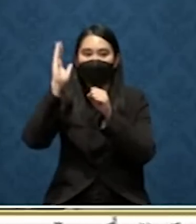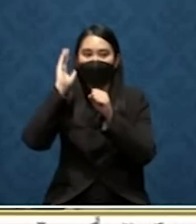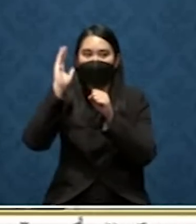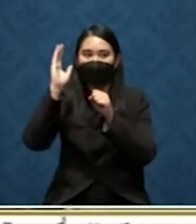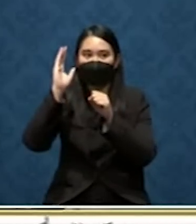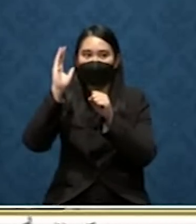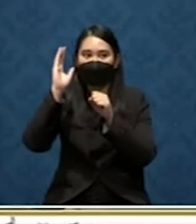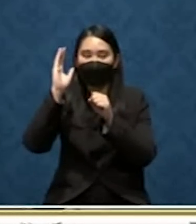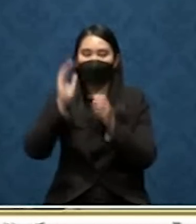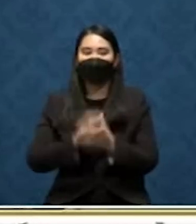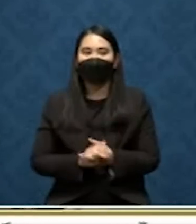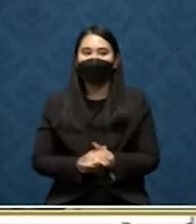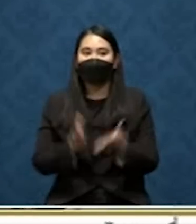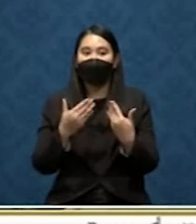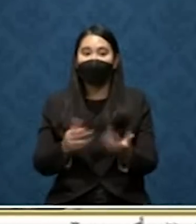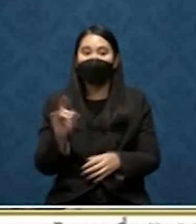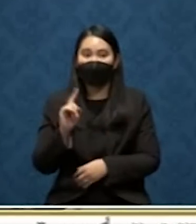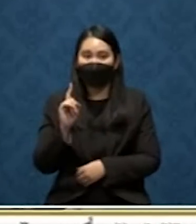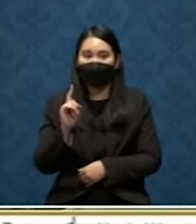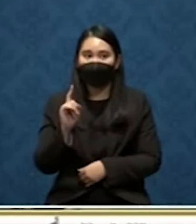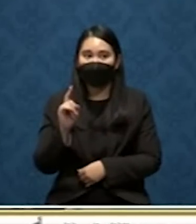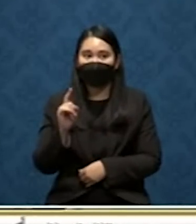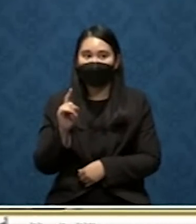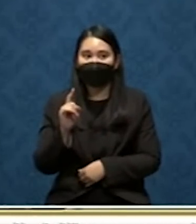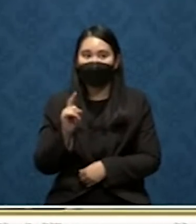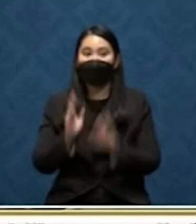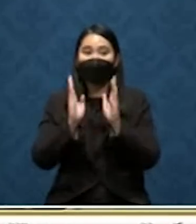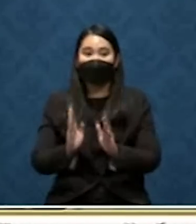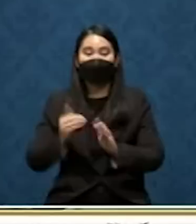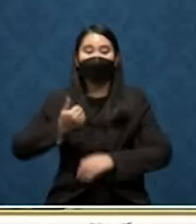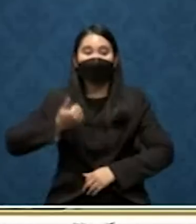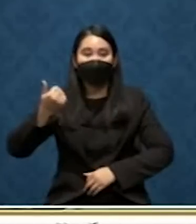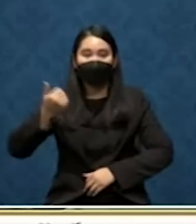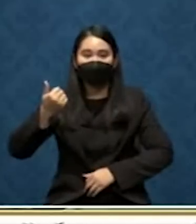และไมได้เป็นการที่จะทำให้มคคลแนาด